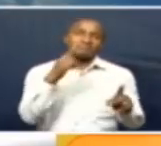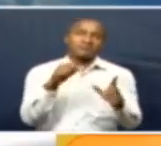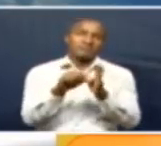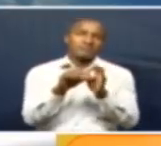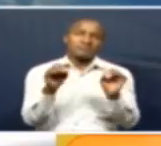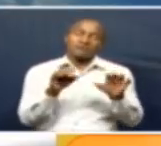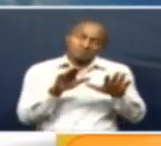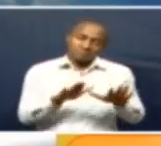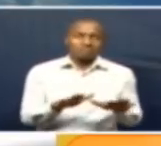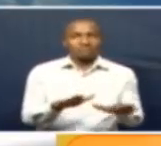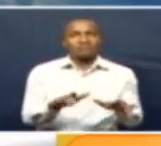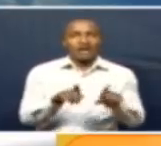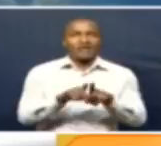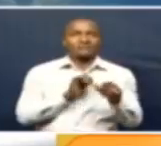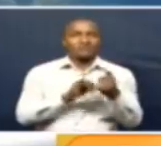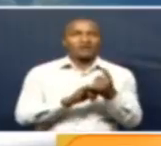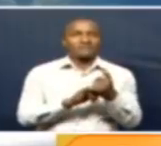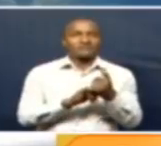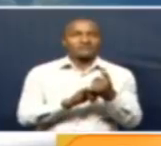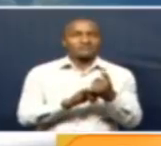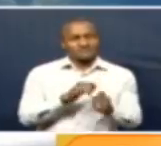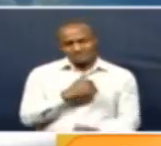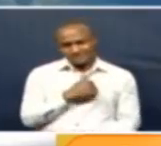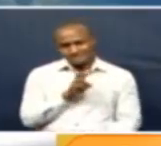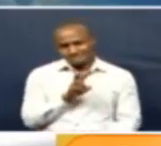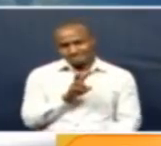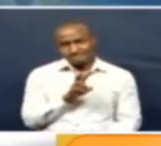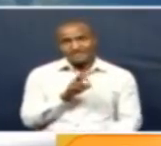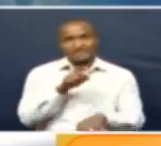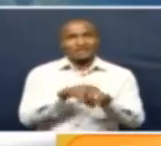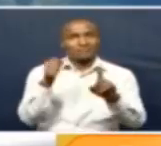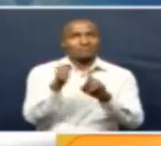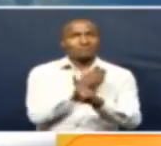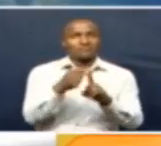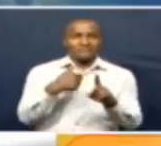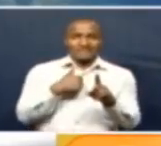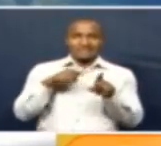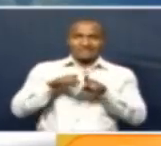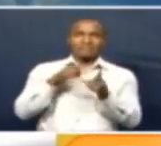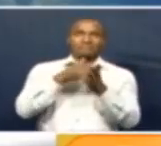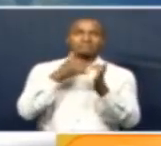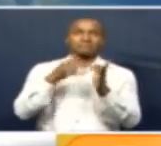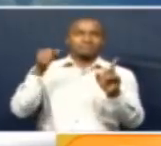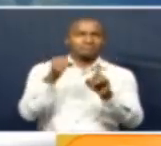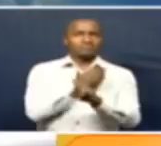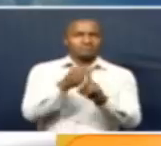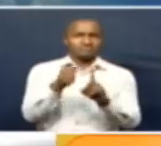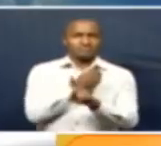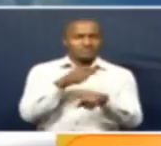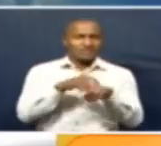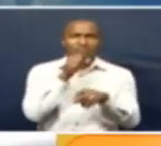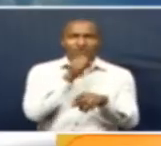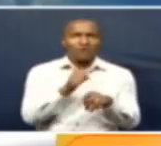bibi yake. Iliniweka worried sana. Alafu saa ile amepigwa nami ananipiga. Na nikiwa na 10